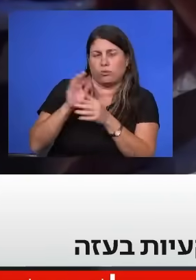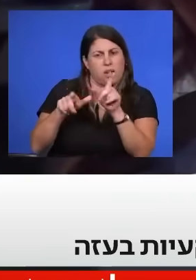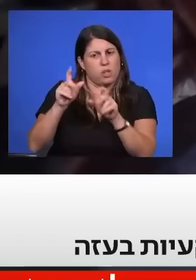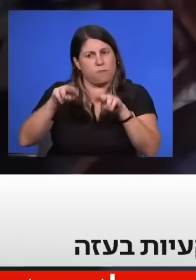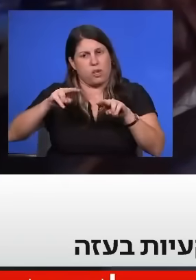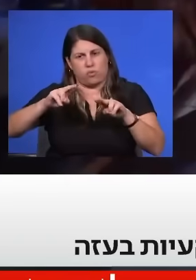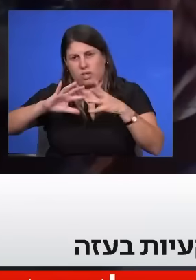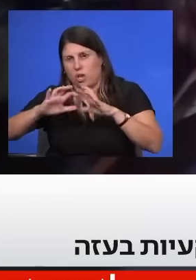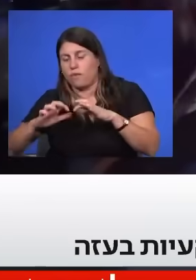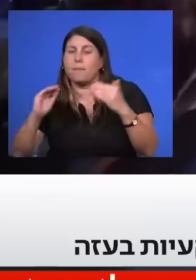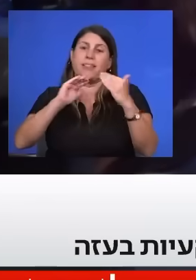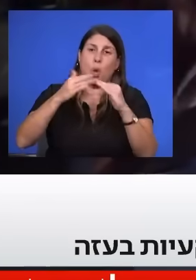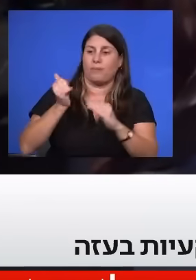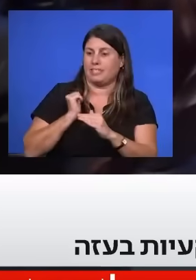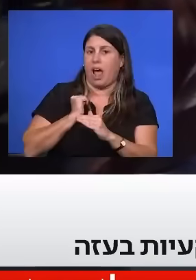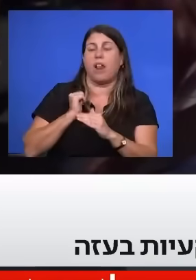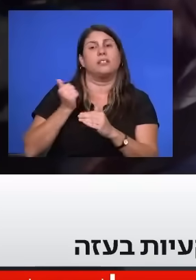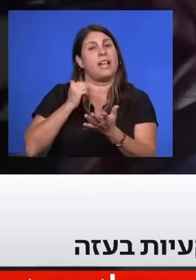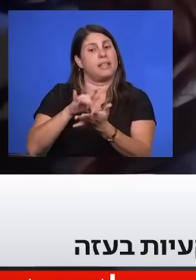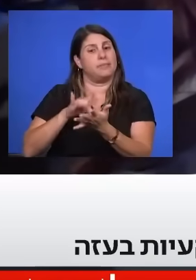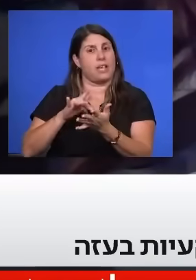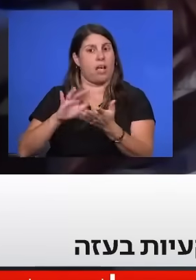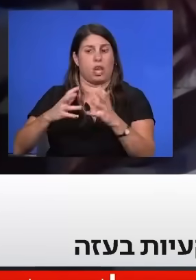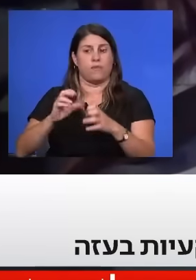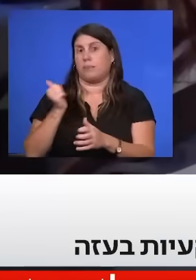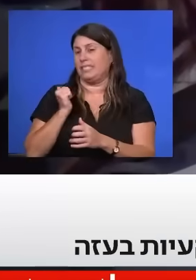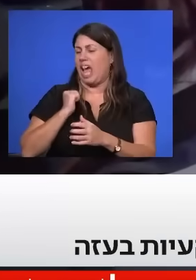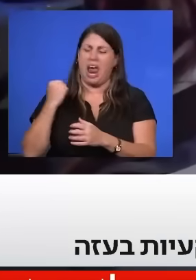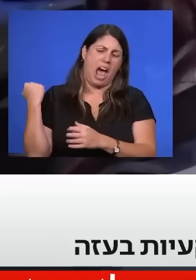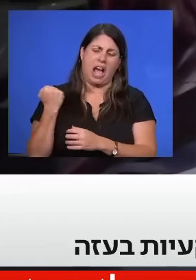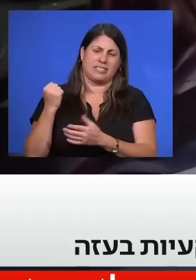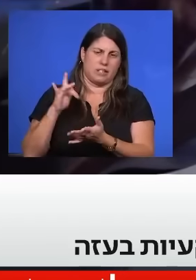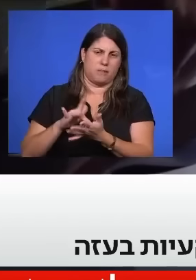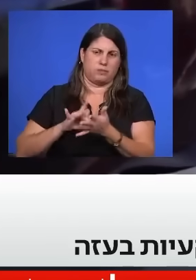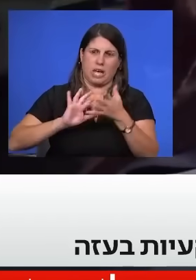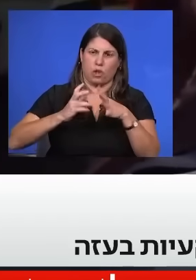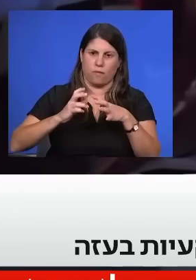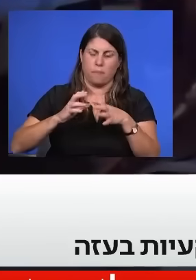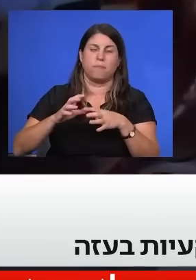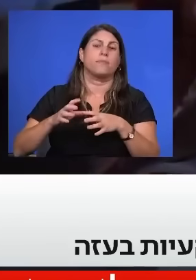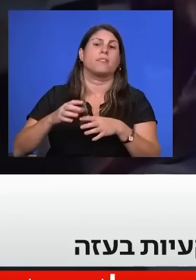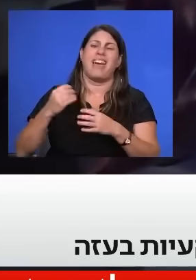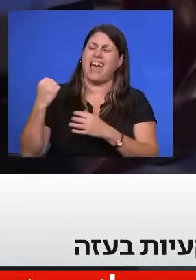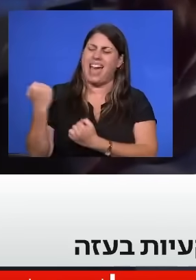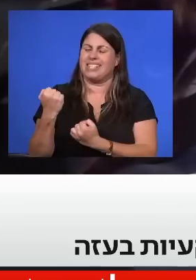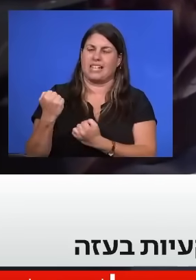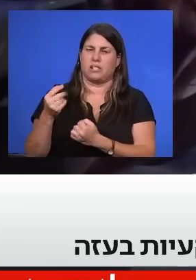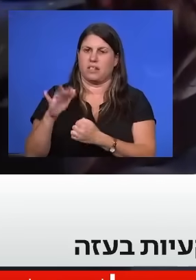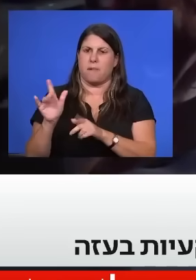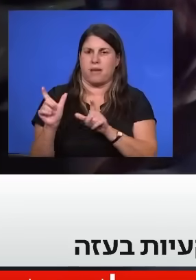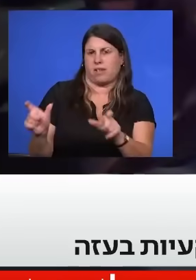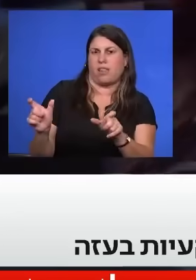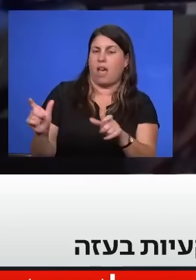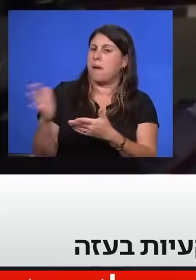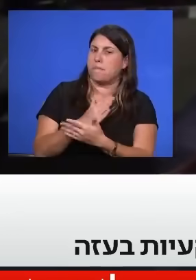נמצא ביישובים, צהל חזק פה עכשיו ביישובים. וחזק מאוד בקו ההגנה, מוכן לכל הפתעה